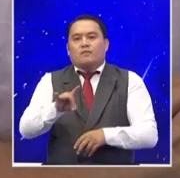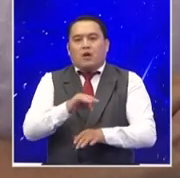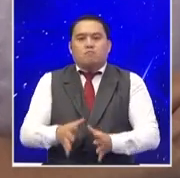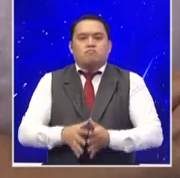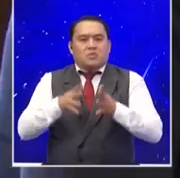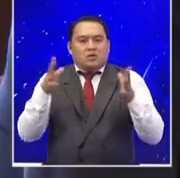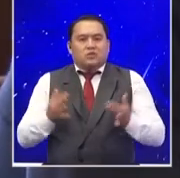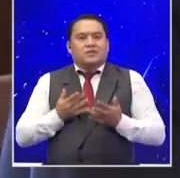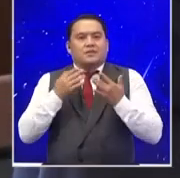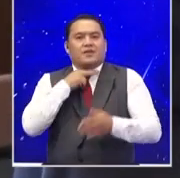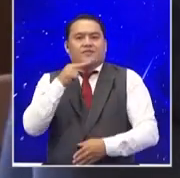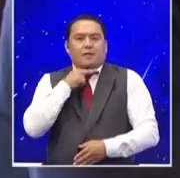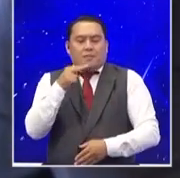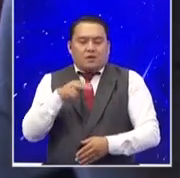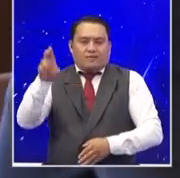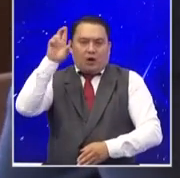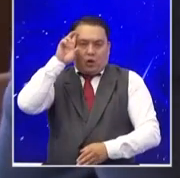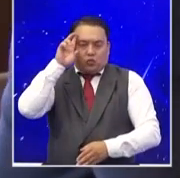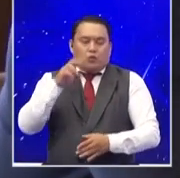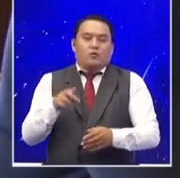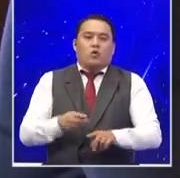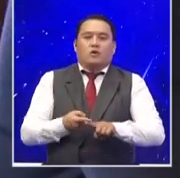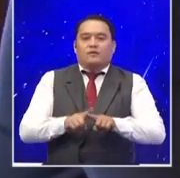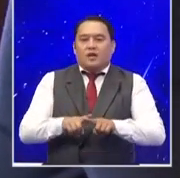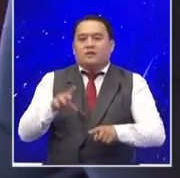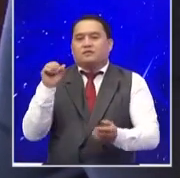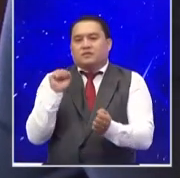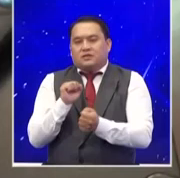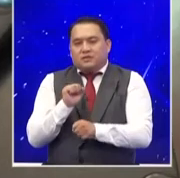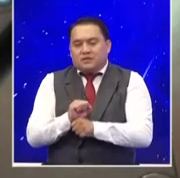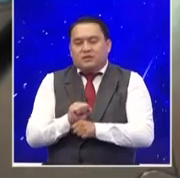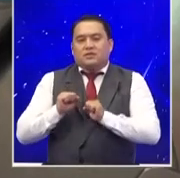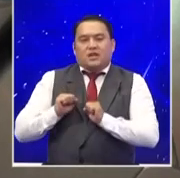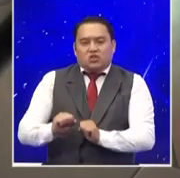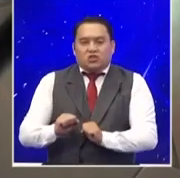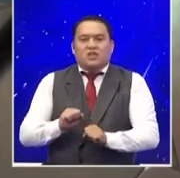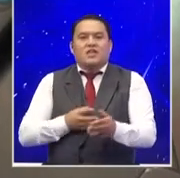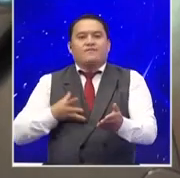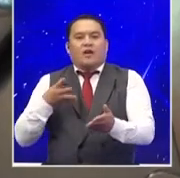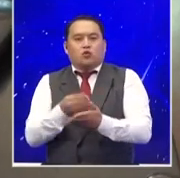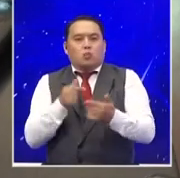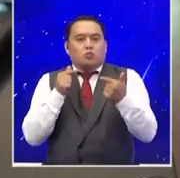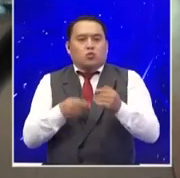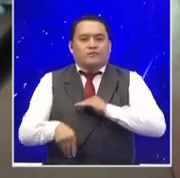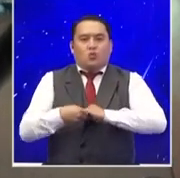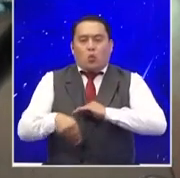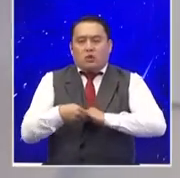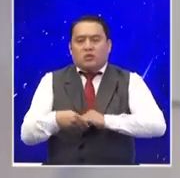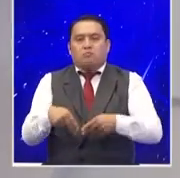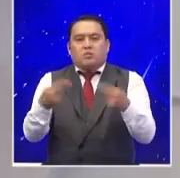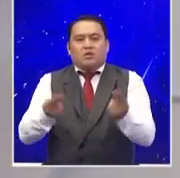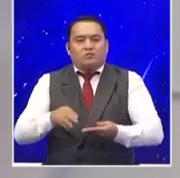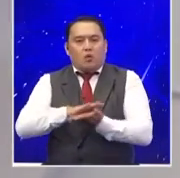а потому требует внимания со стороны государственных органов. В целях защиты бизнеса и инвестиций антикоррупционная служба региона